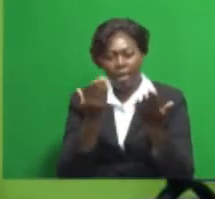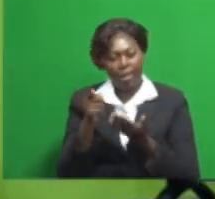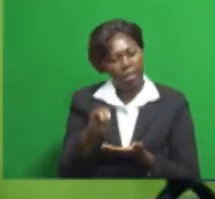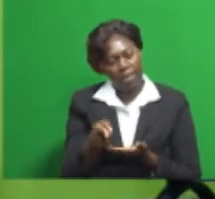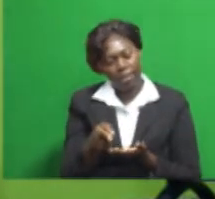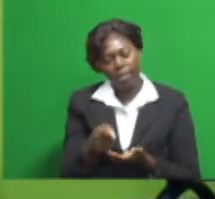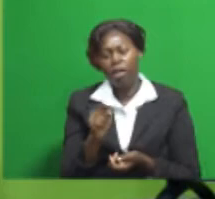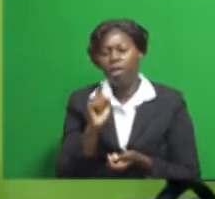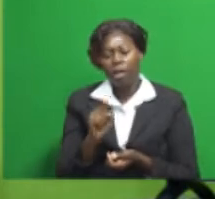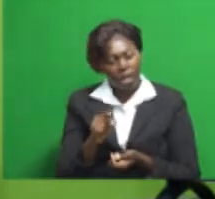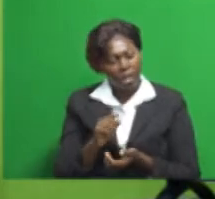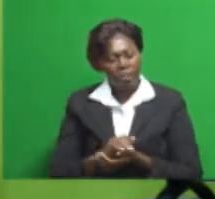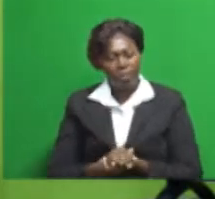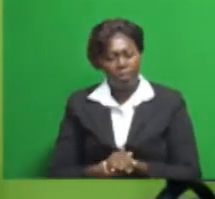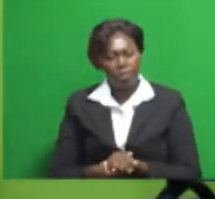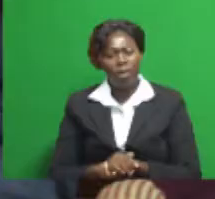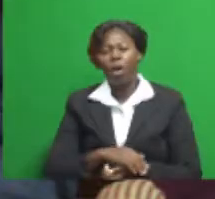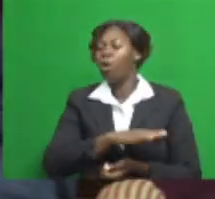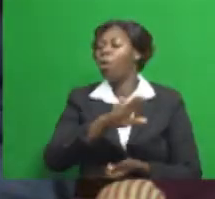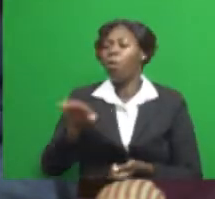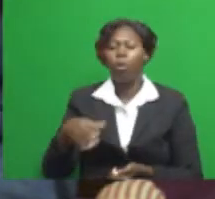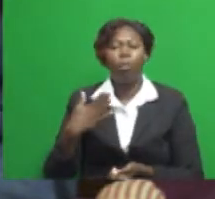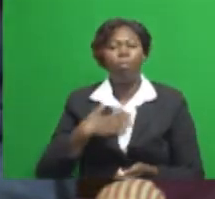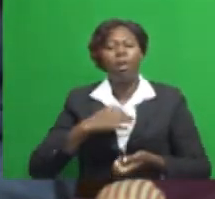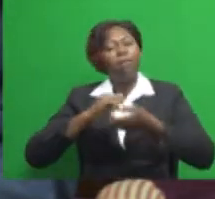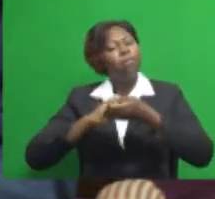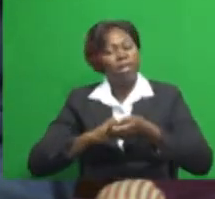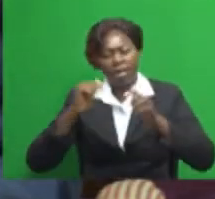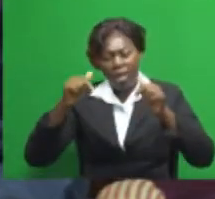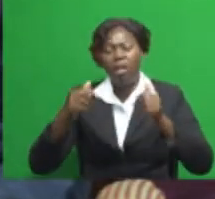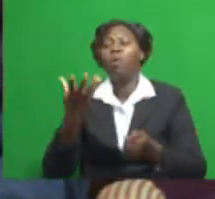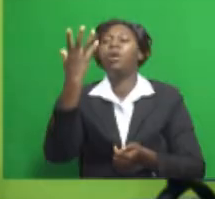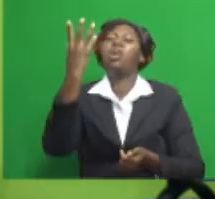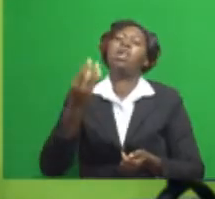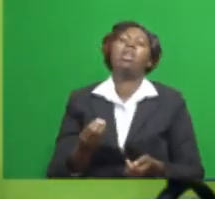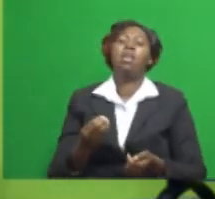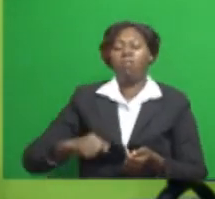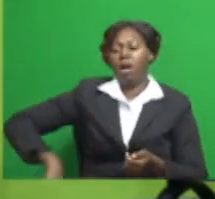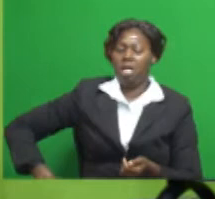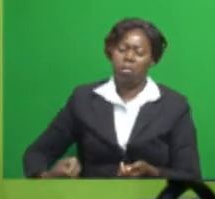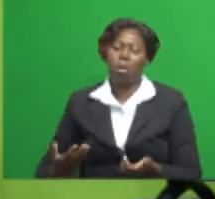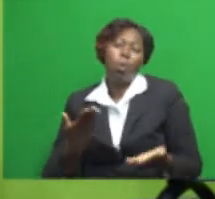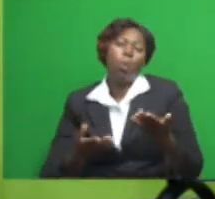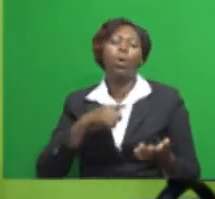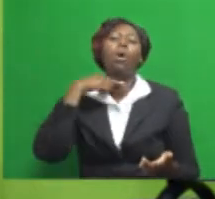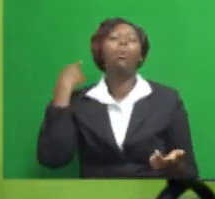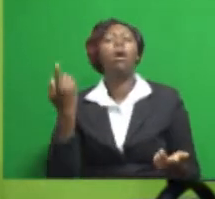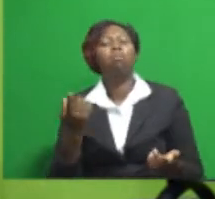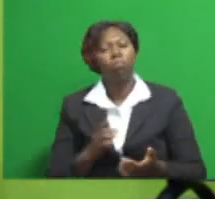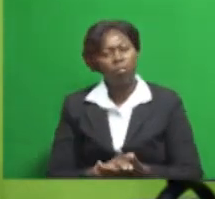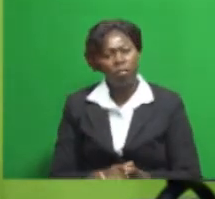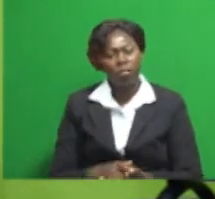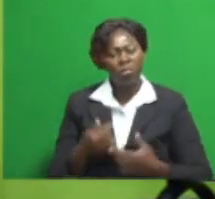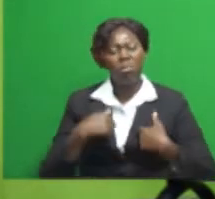vese vandakakura navo vakarorwa. Eh. Murikuona kuti anenge aine point ka? Anenge aine point. Anenge atori nepoint. Yes.